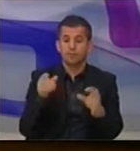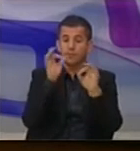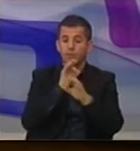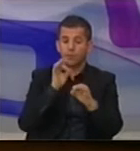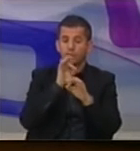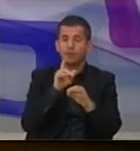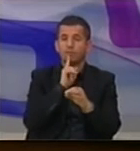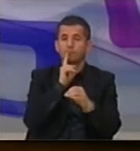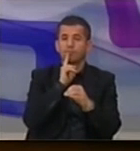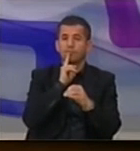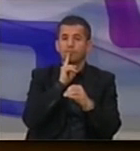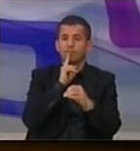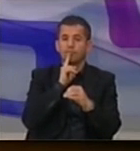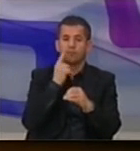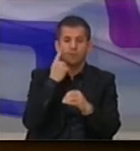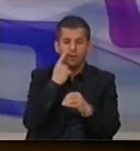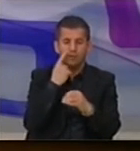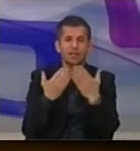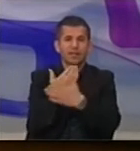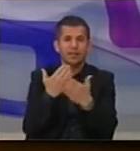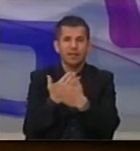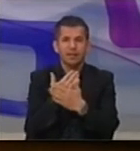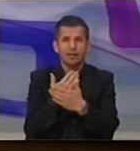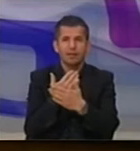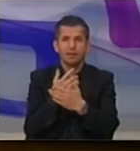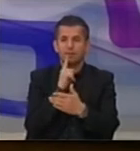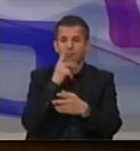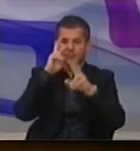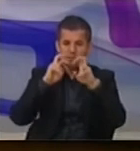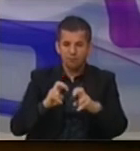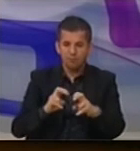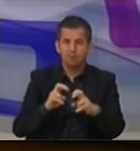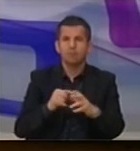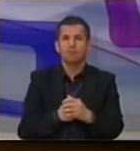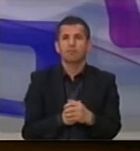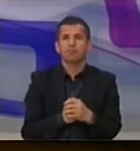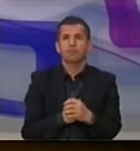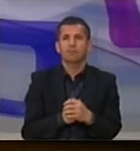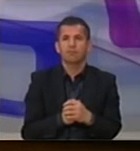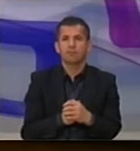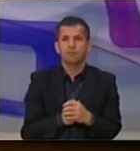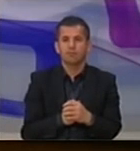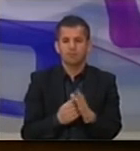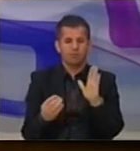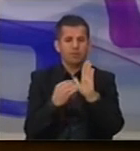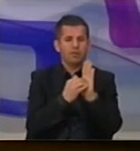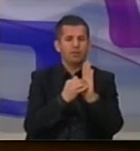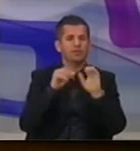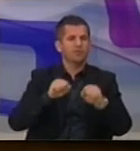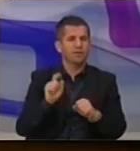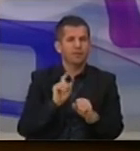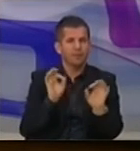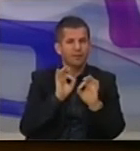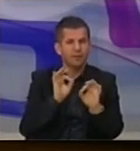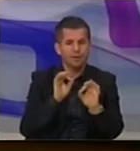me kulturat eksperimentale, kulturat të reja që pajtoj me bo hulumtime, por jo me fund program qeveresës. Për